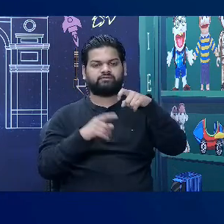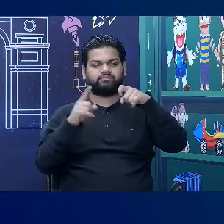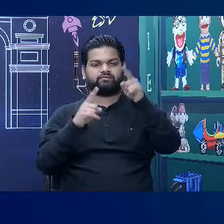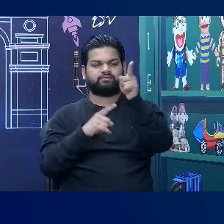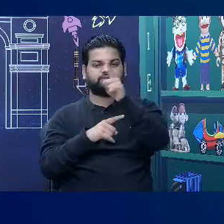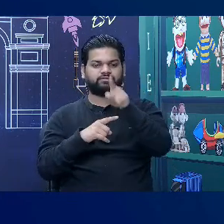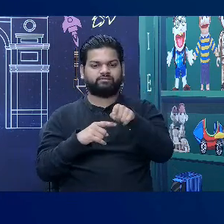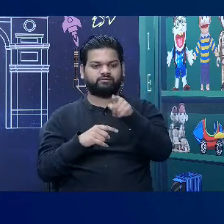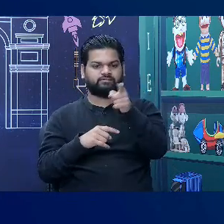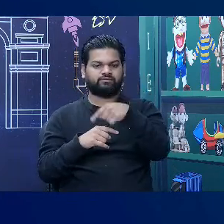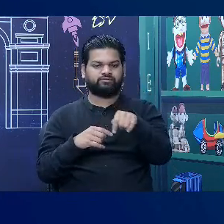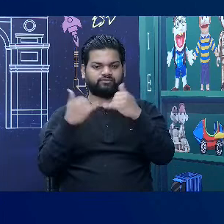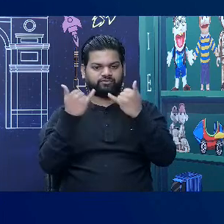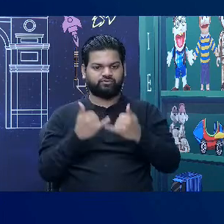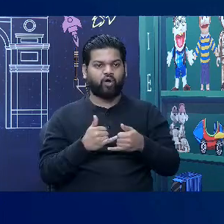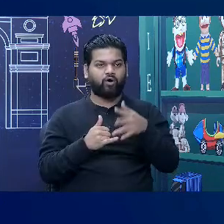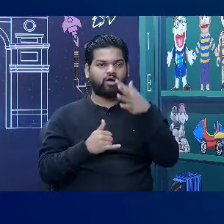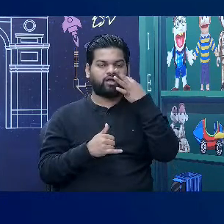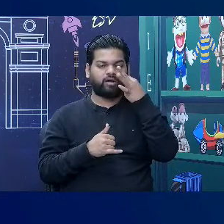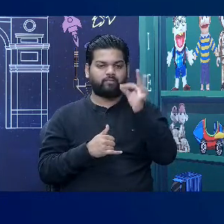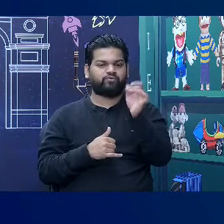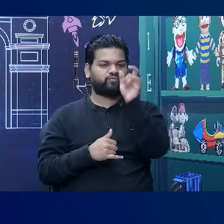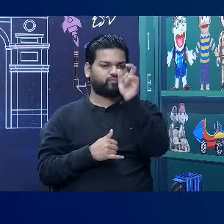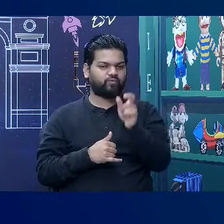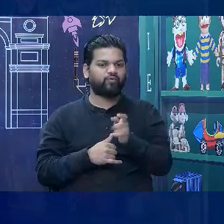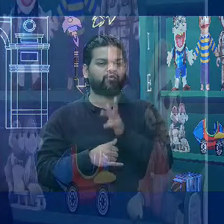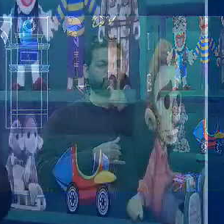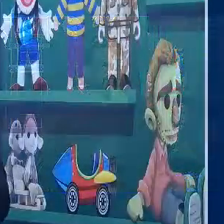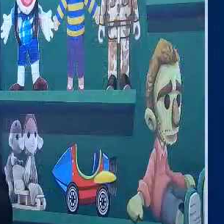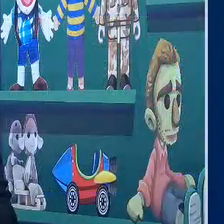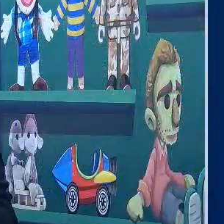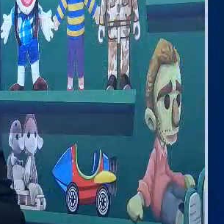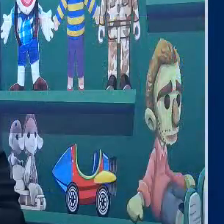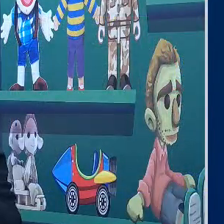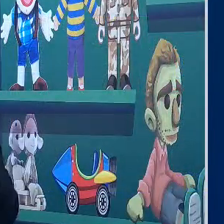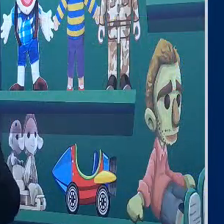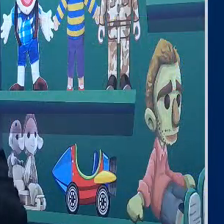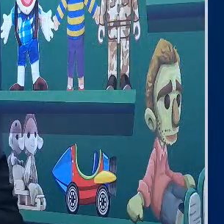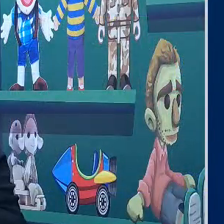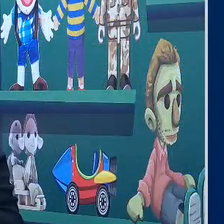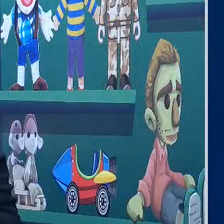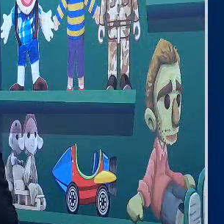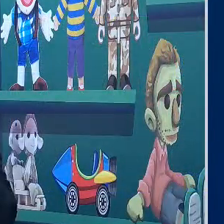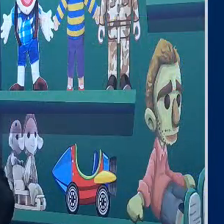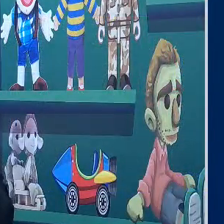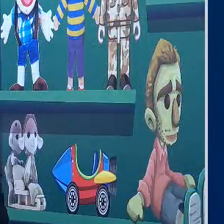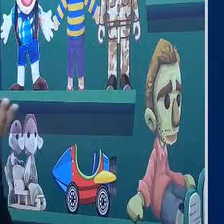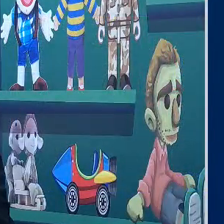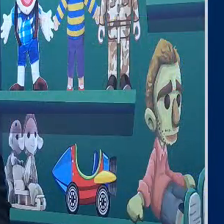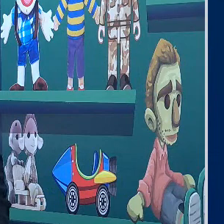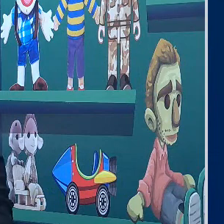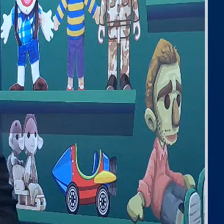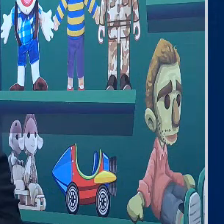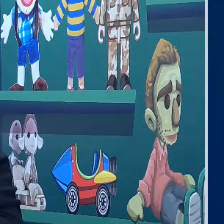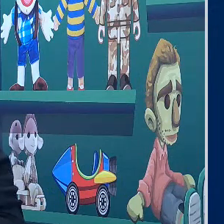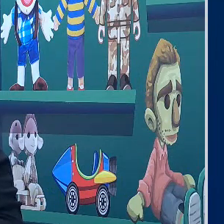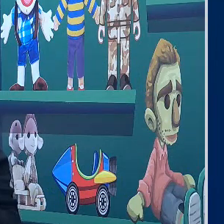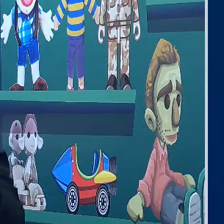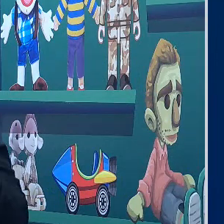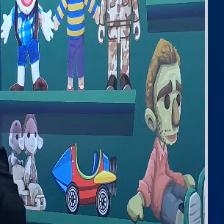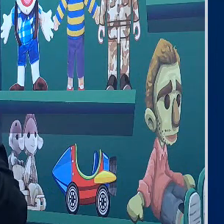अब वक्त है कीवर्ड्स का। हाँ जी, तो एक बार से हम कीवर्ड्स देख लेते हैं स्टूडेंट्स। हमारे आज की कीवर्ड्स